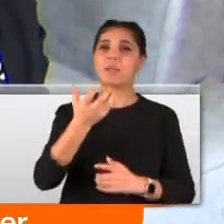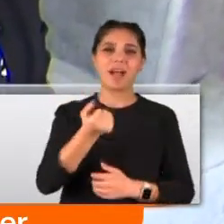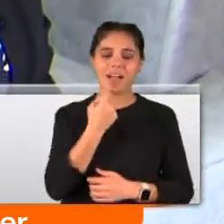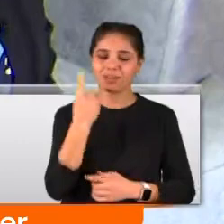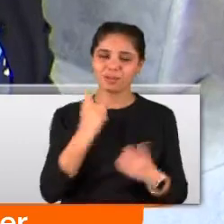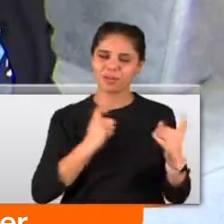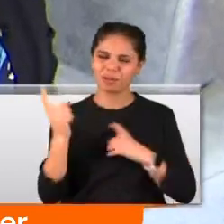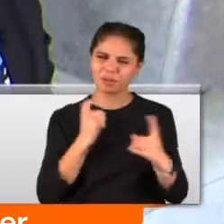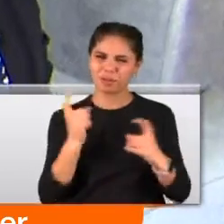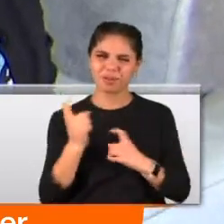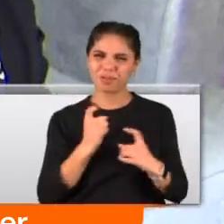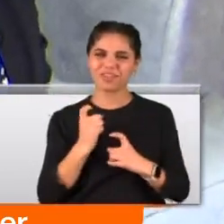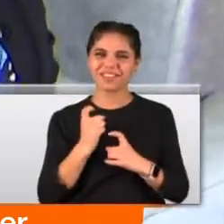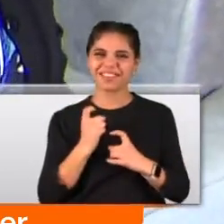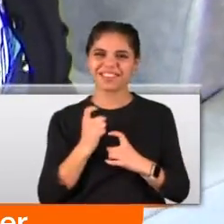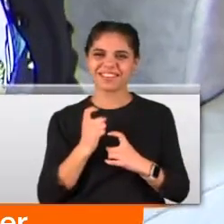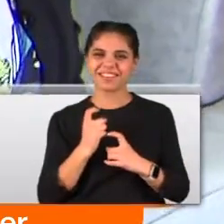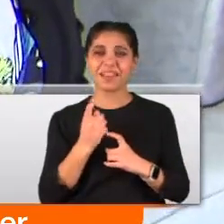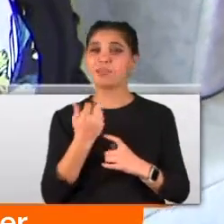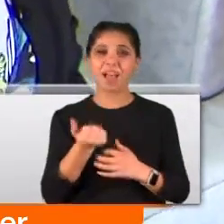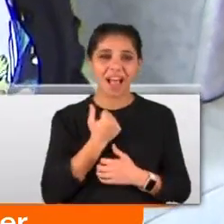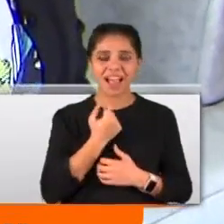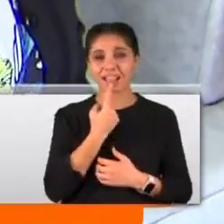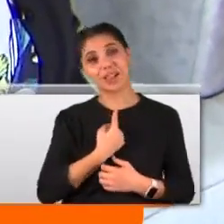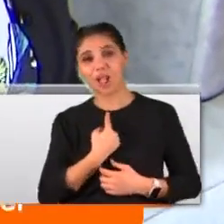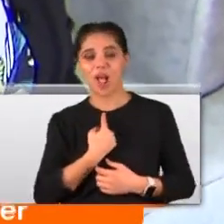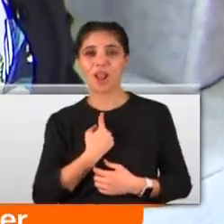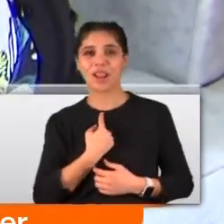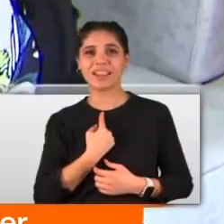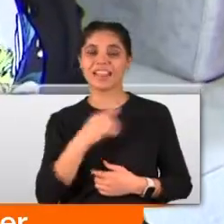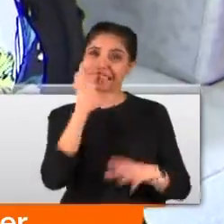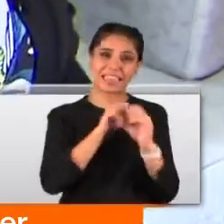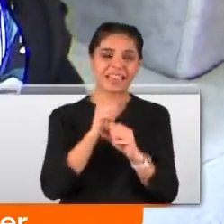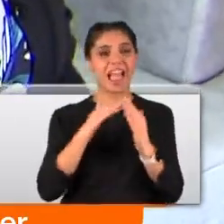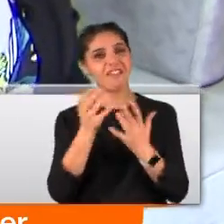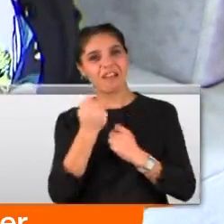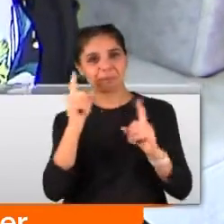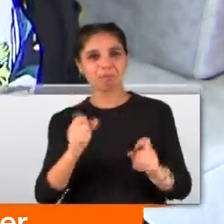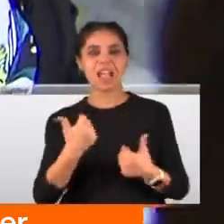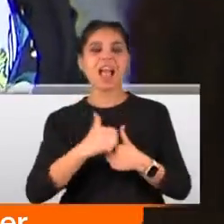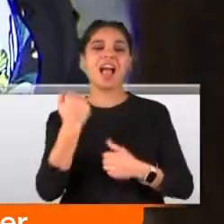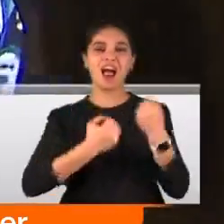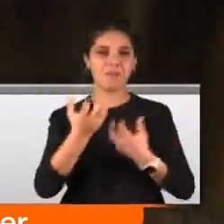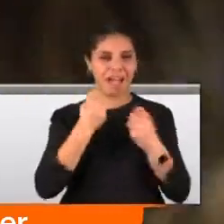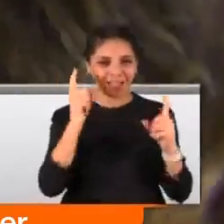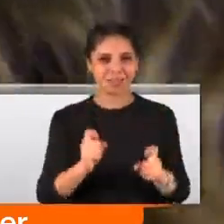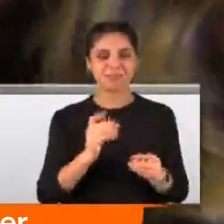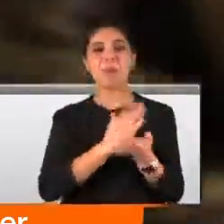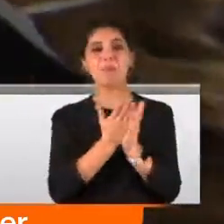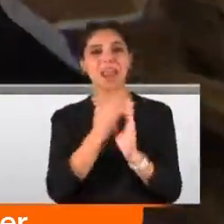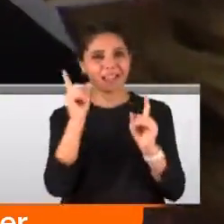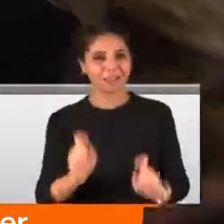aldın diye sordular bana işte ne kadar aldığını söyle bize zaten çaktırma evime aldın arabanın aldın diye biraz